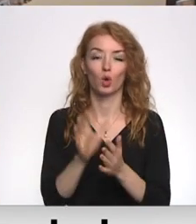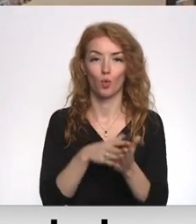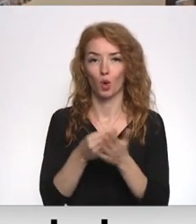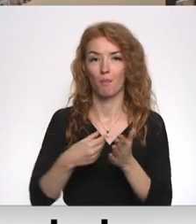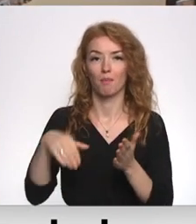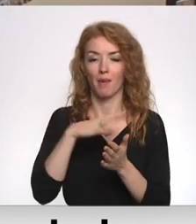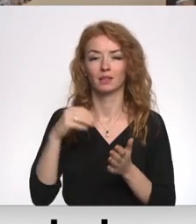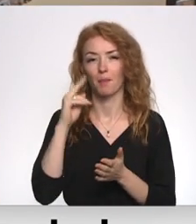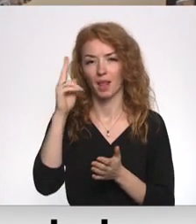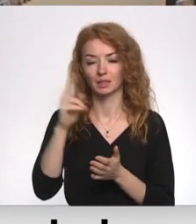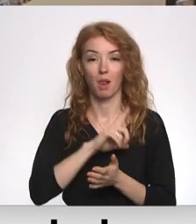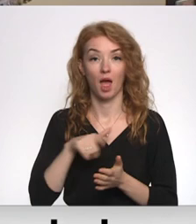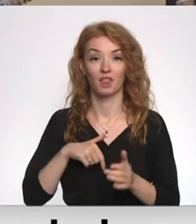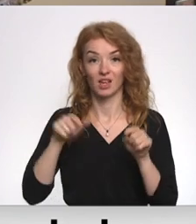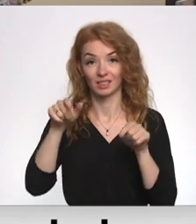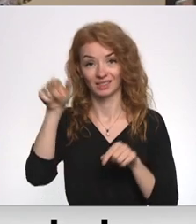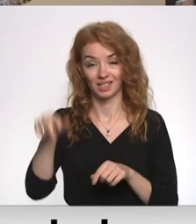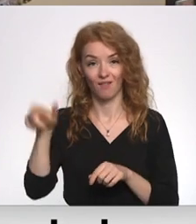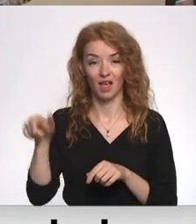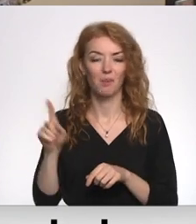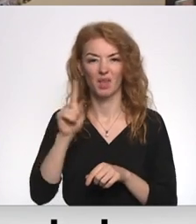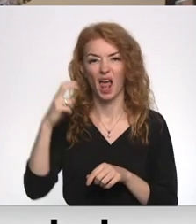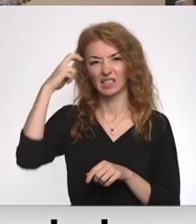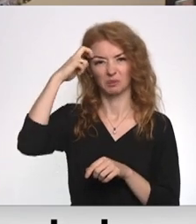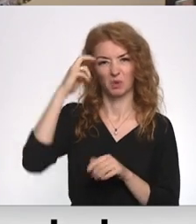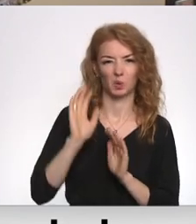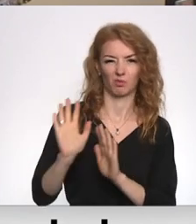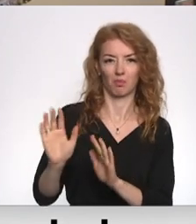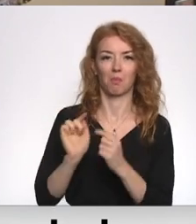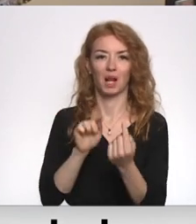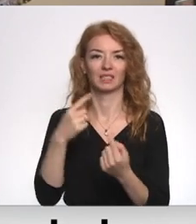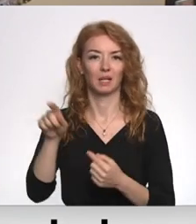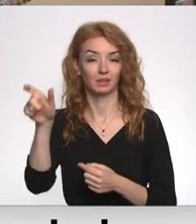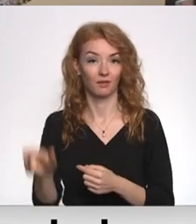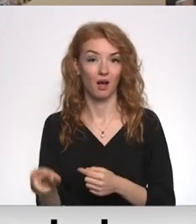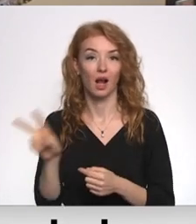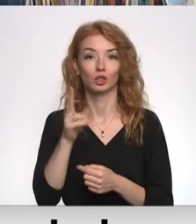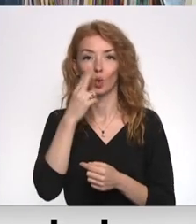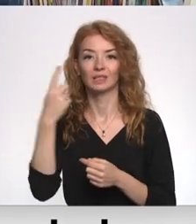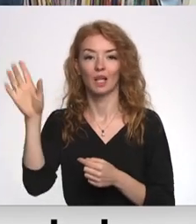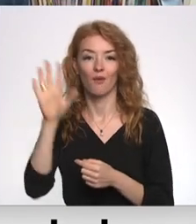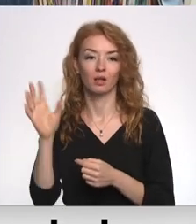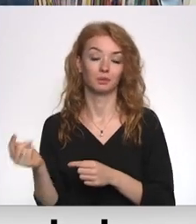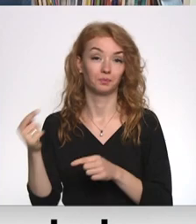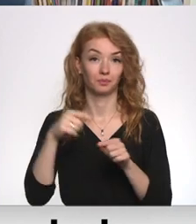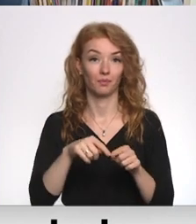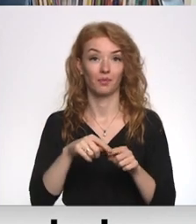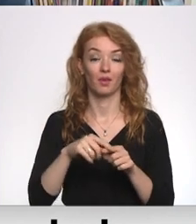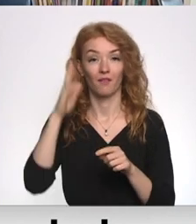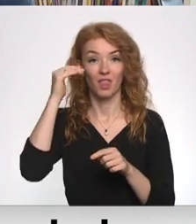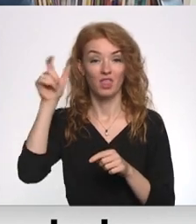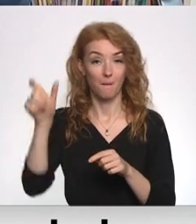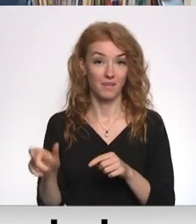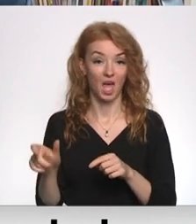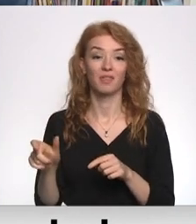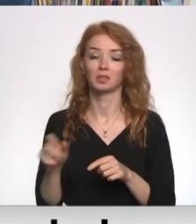mēs apliecinām, ka Latvijā cilvēkiem ir šie aizspriedumi pret citiem cilvēkiem, kuri ir no citām valstīm. Vietnamietis Kau Viets